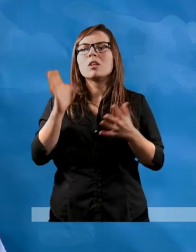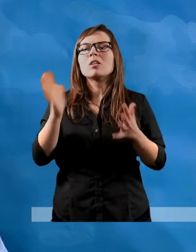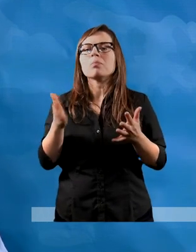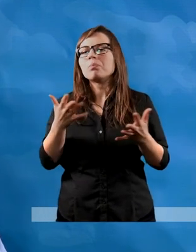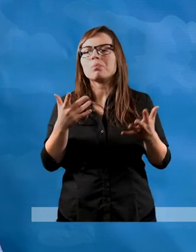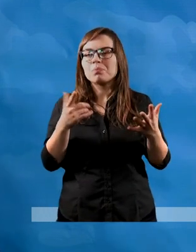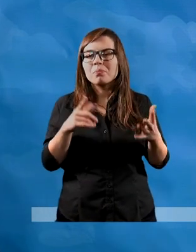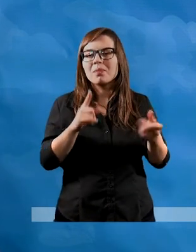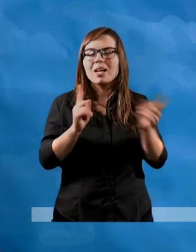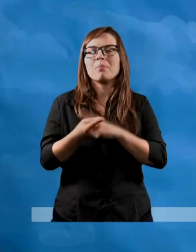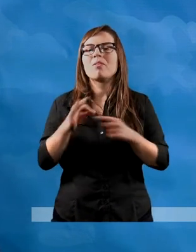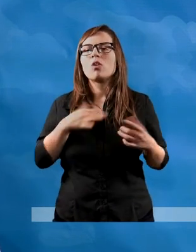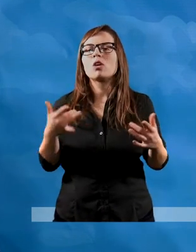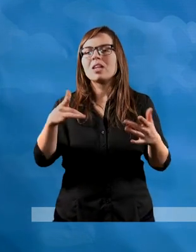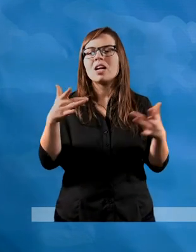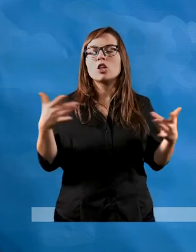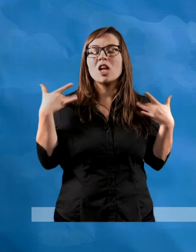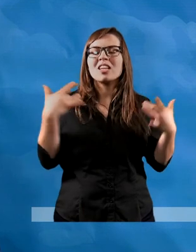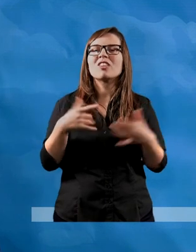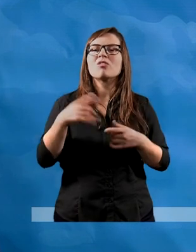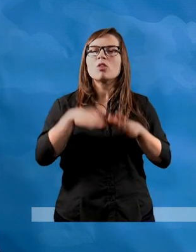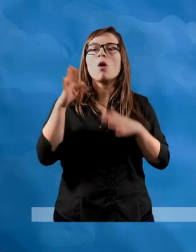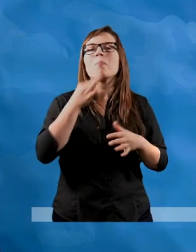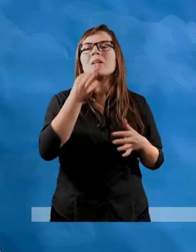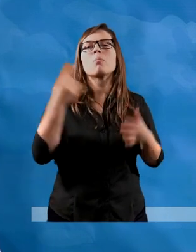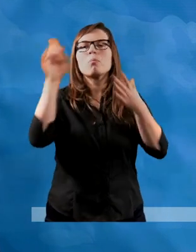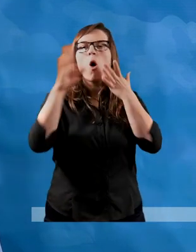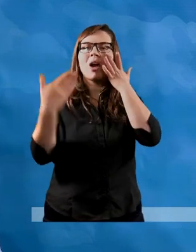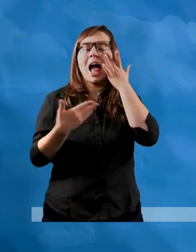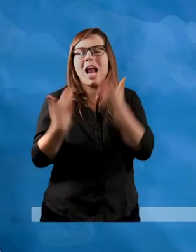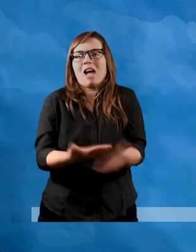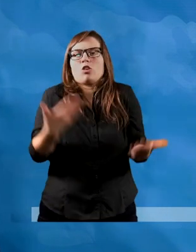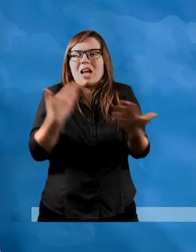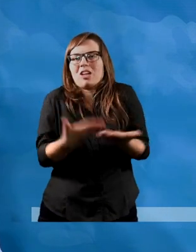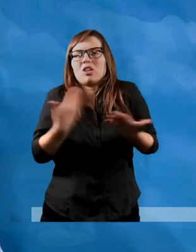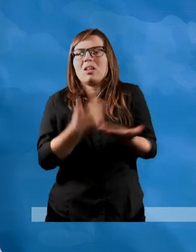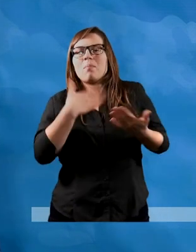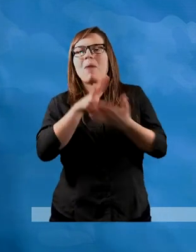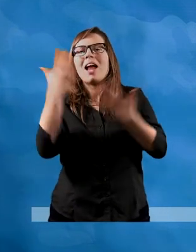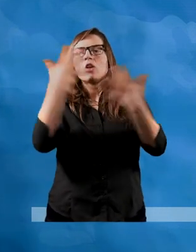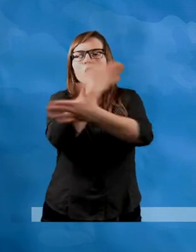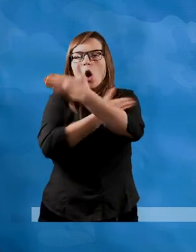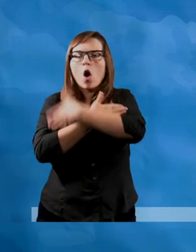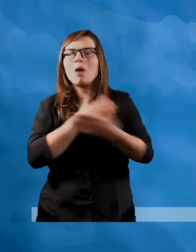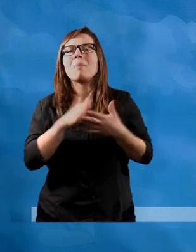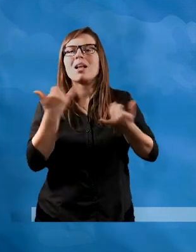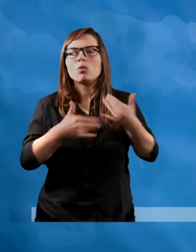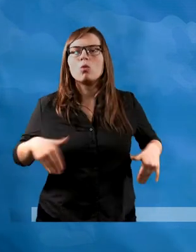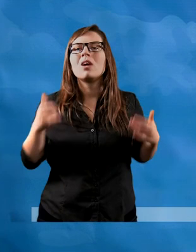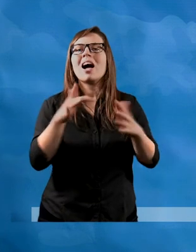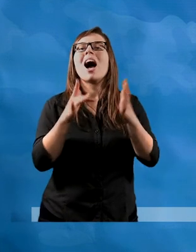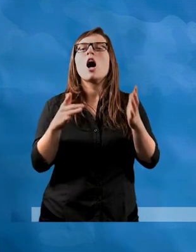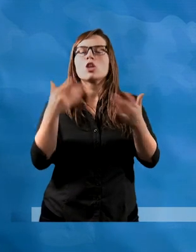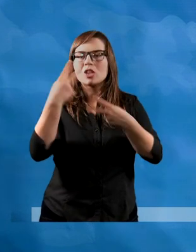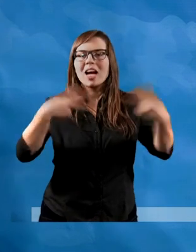tym. I że jakby całe dzieciństwo zadawał sobie pytanie i pytał Boga, dlaczego? I właśnie dziennikarka go zapytała,